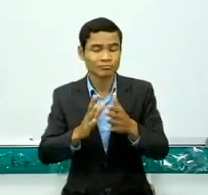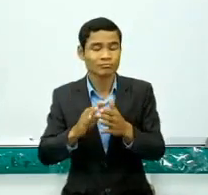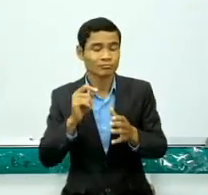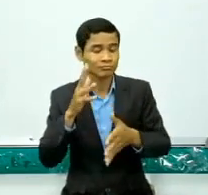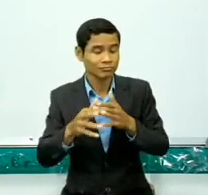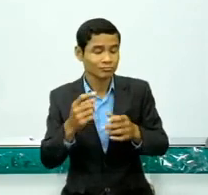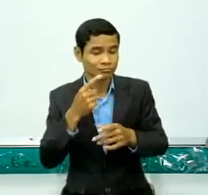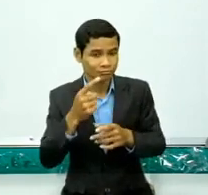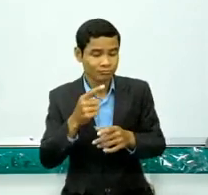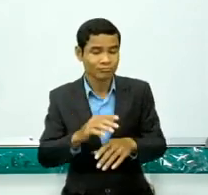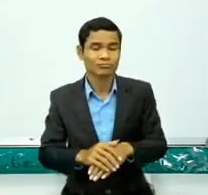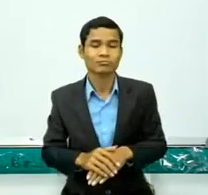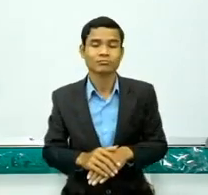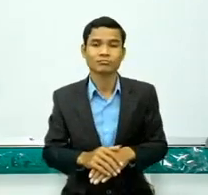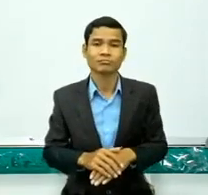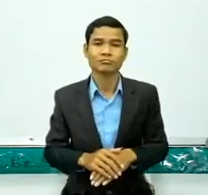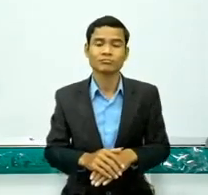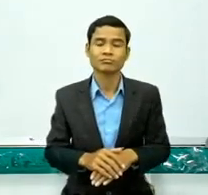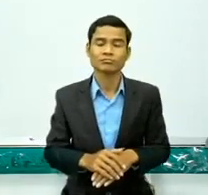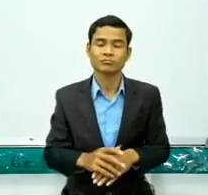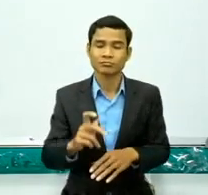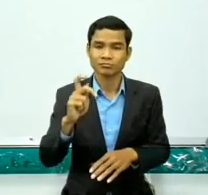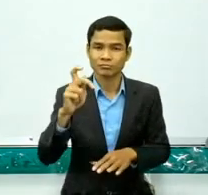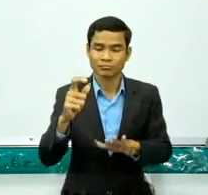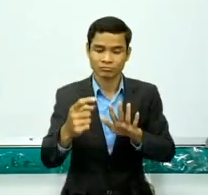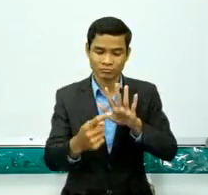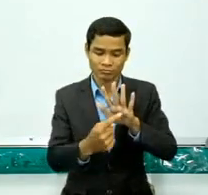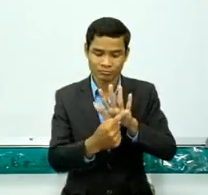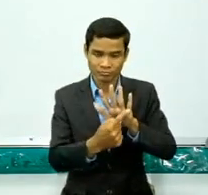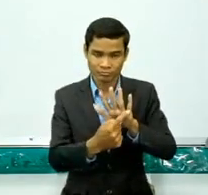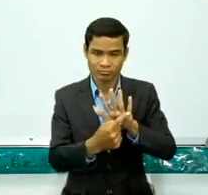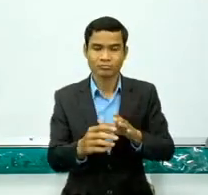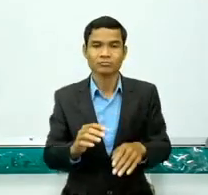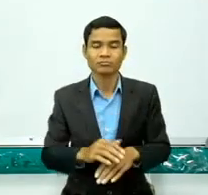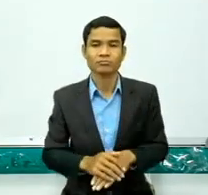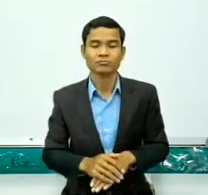លឺណាគឺ